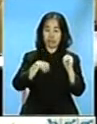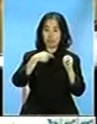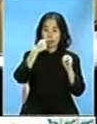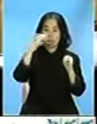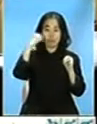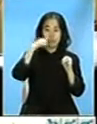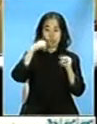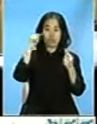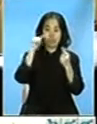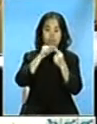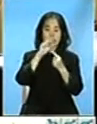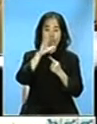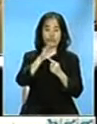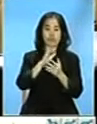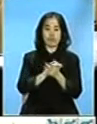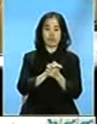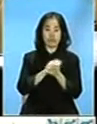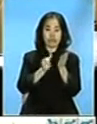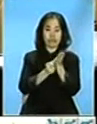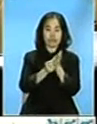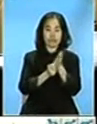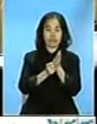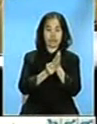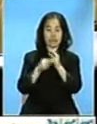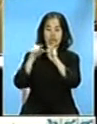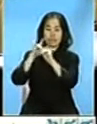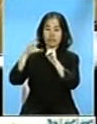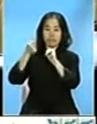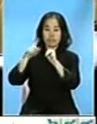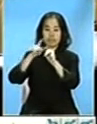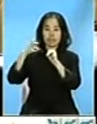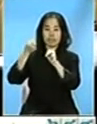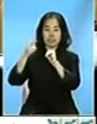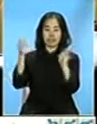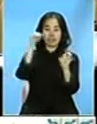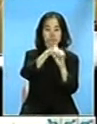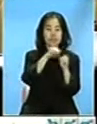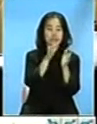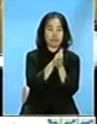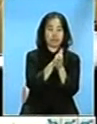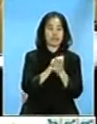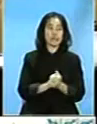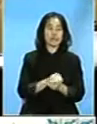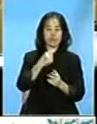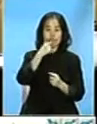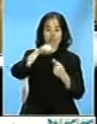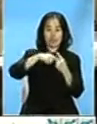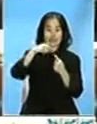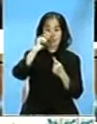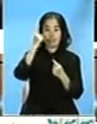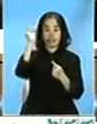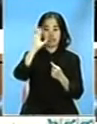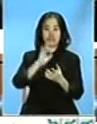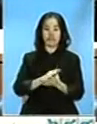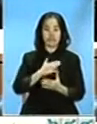าท่านพูดปั๊บถ้าท่านจะพูดมาตราแก้ไข111และ112ด้วยไปทีเดียวนะ เข้าใจครับ ผมจะไม่ยอมไปพูดซ้ำอีกนะครับ จะเรียนปรึกษาท่านประธ